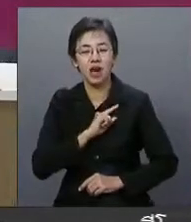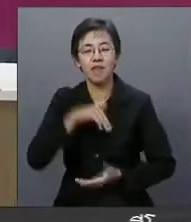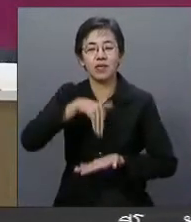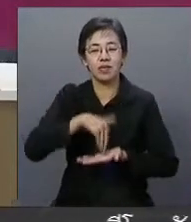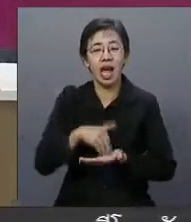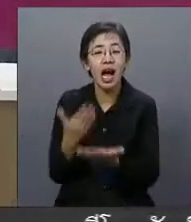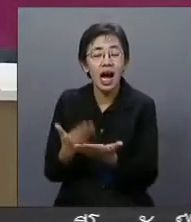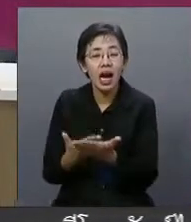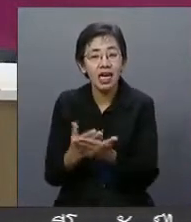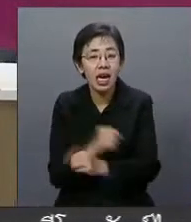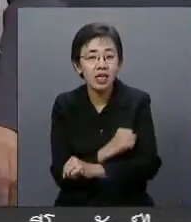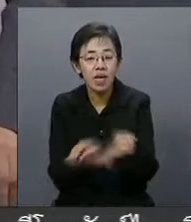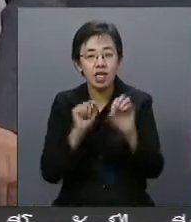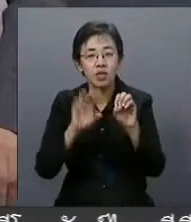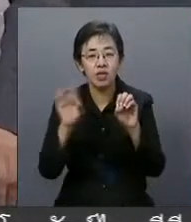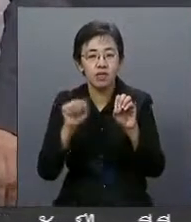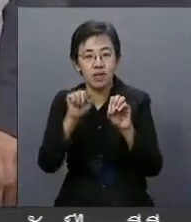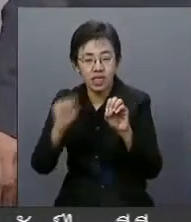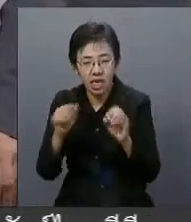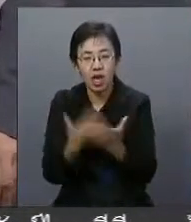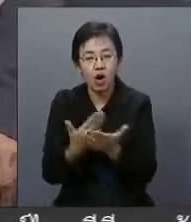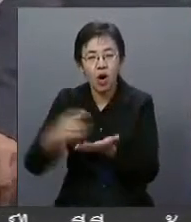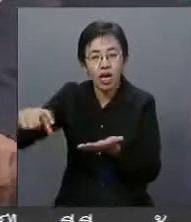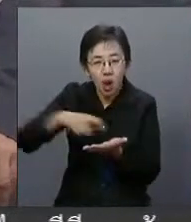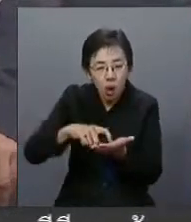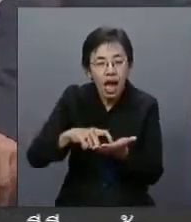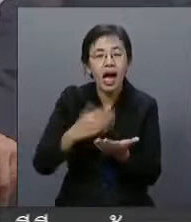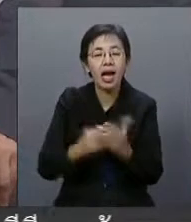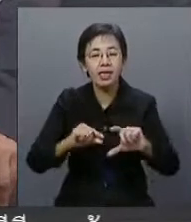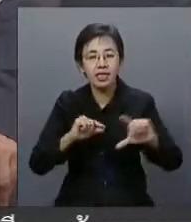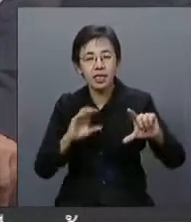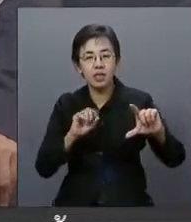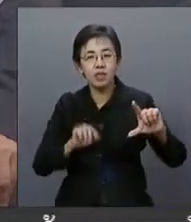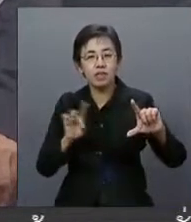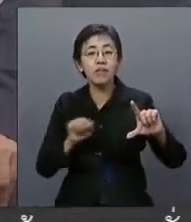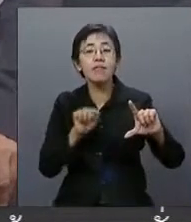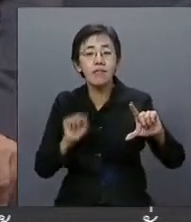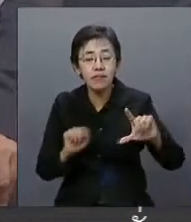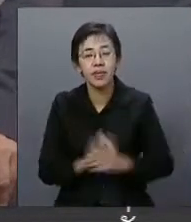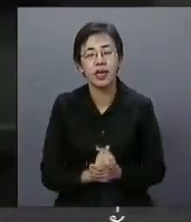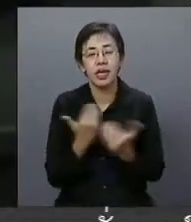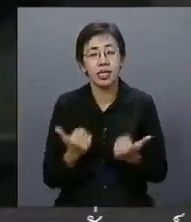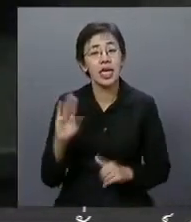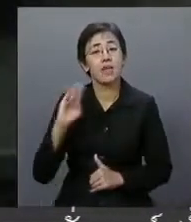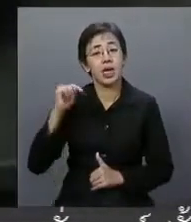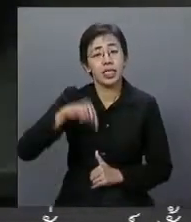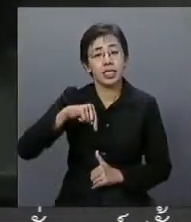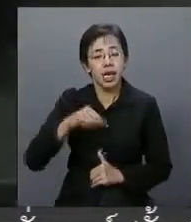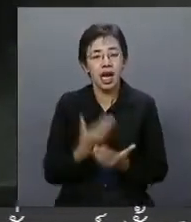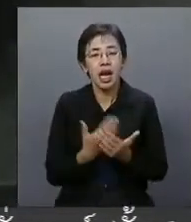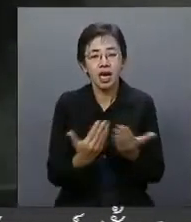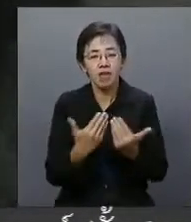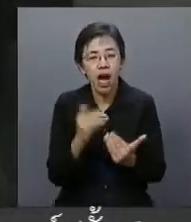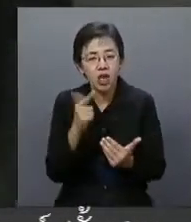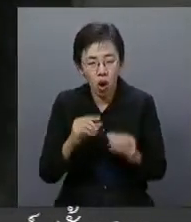างร้อยละ 0.8 ของจำนวนยอดเงินโอนแต่ละครั้งแล้วก็ยังมีข้อมูลนะคะว่าบริษัทนี้ยังรับฝากทองคำ